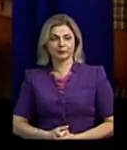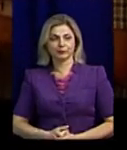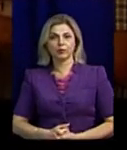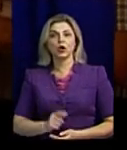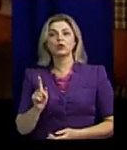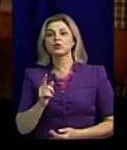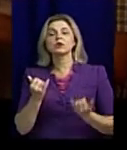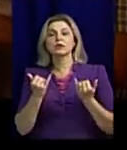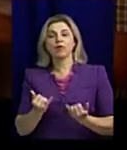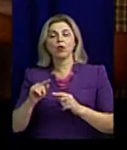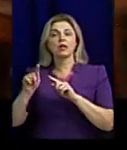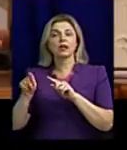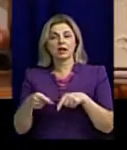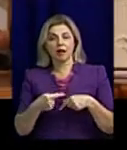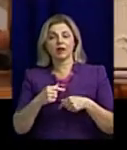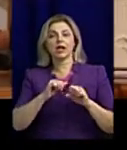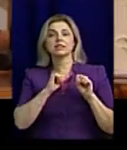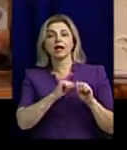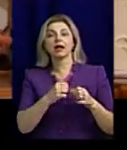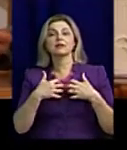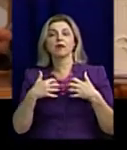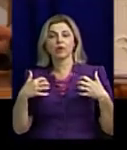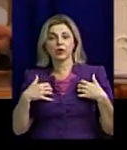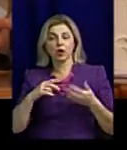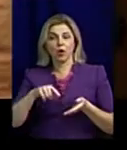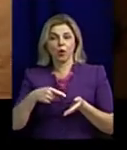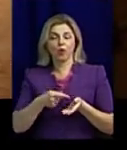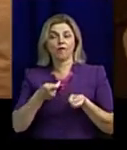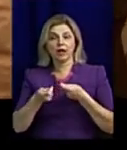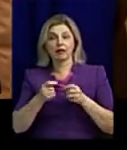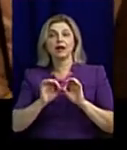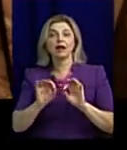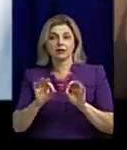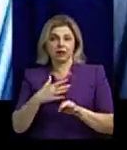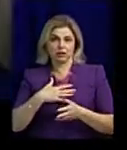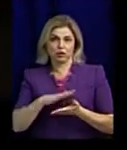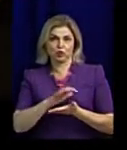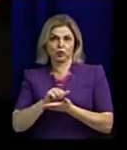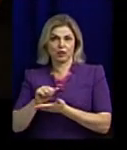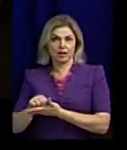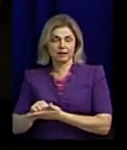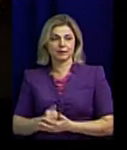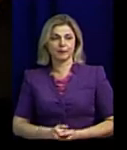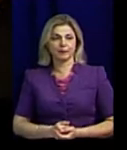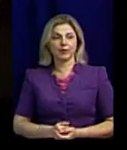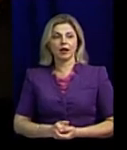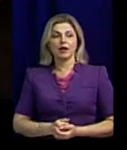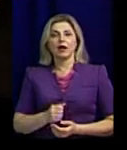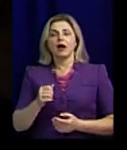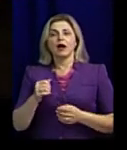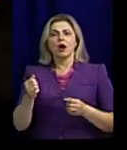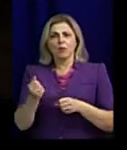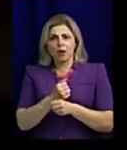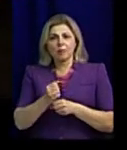Що сьогодні вимагали зоозахисники від міської влади, розкажуть наші журналісти. «Долаючи темряву» – таку